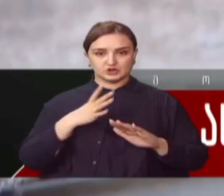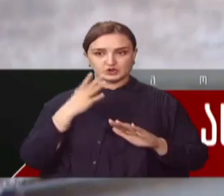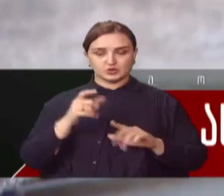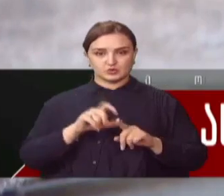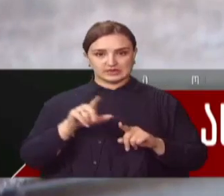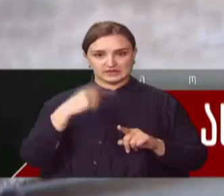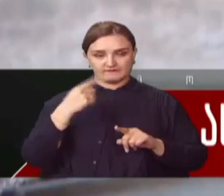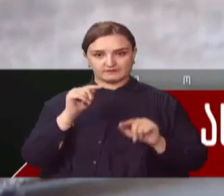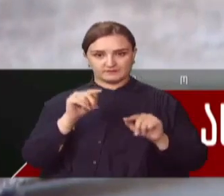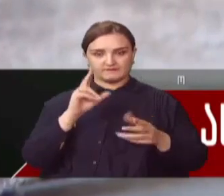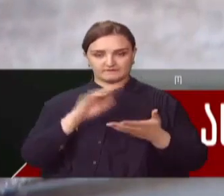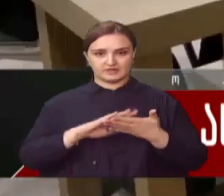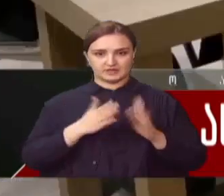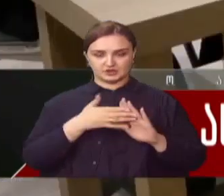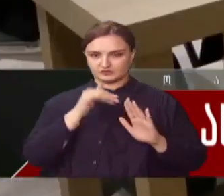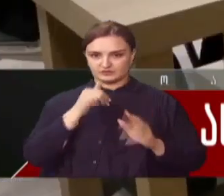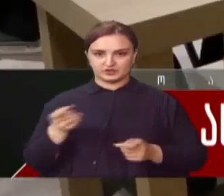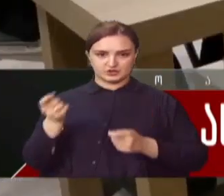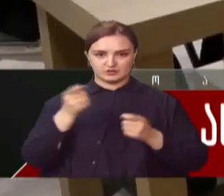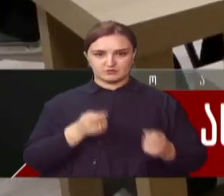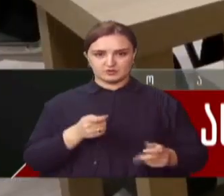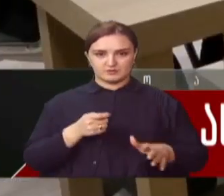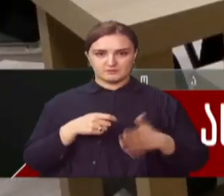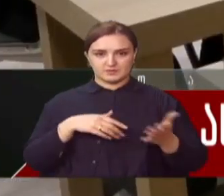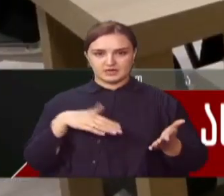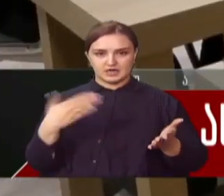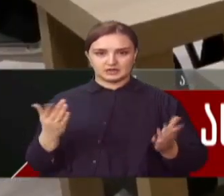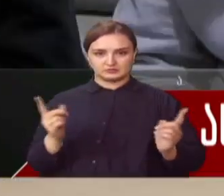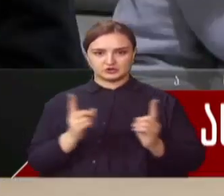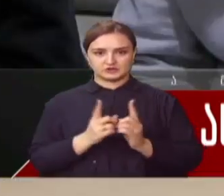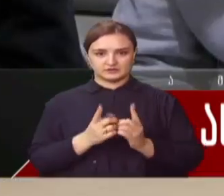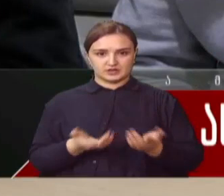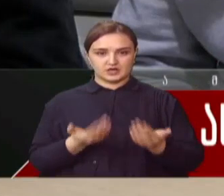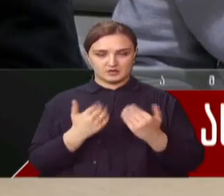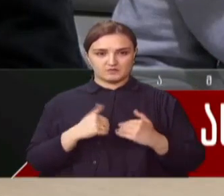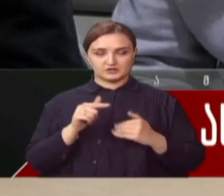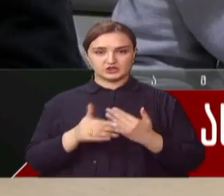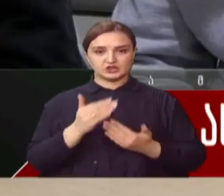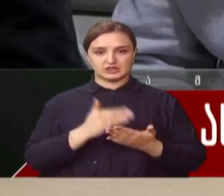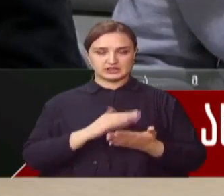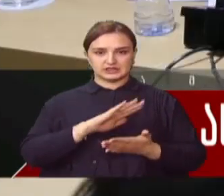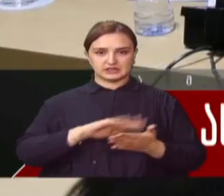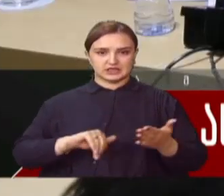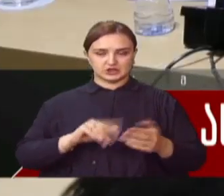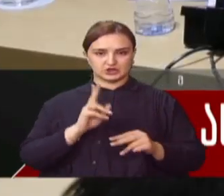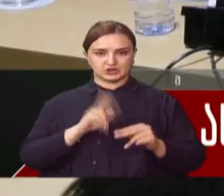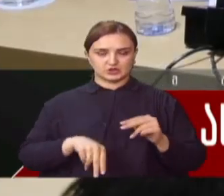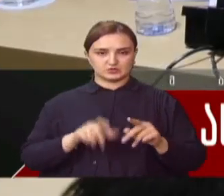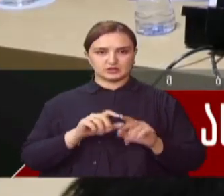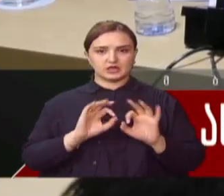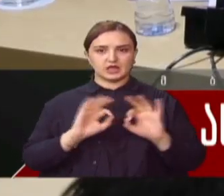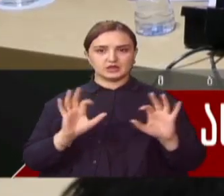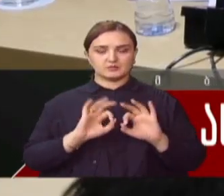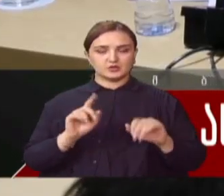გათვლილი იმ ვადაში ვერ ჩამოდის. მხარეებს შორის შეხვედრა შედგა, თუმცა ის შედეგის გარეშე დასრულდა. გაკეთდა